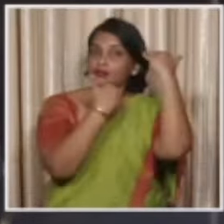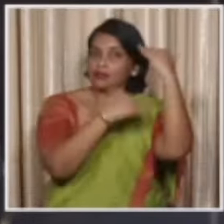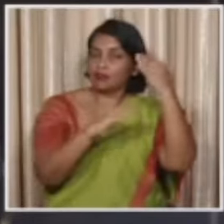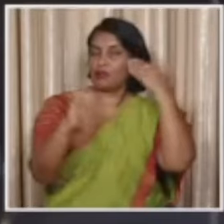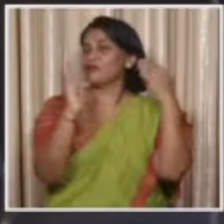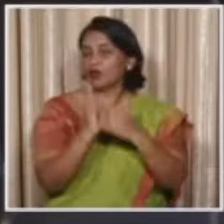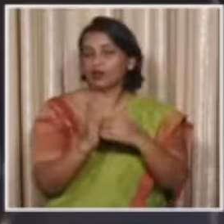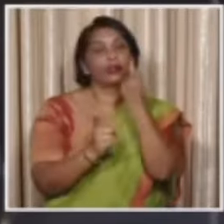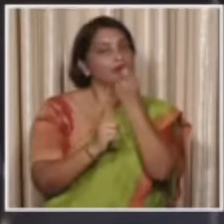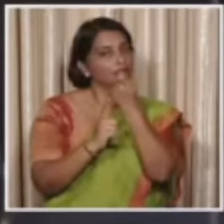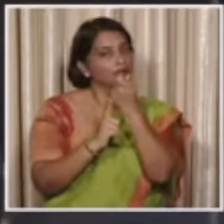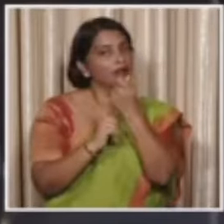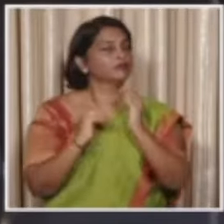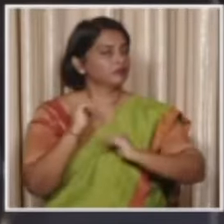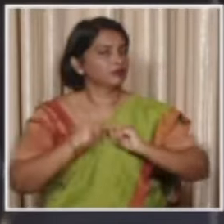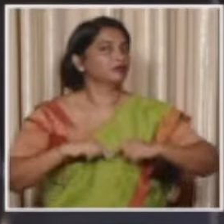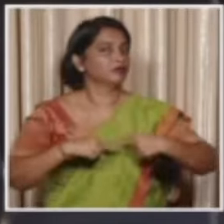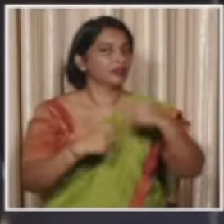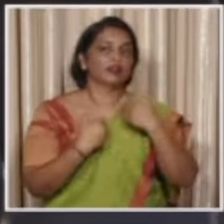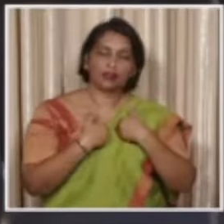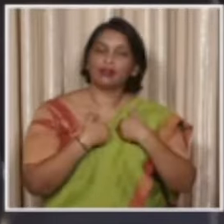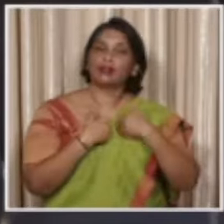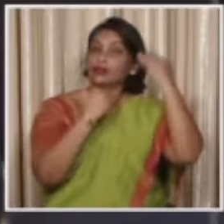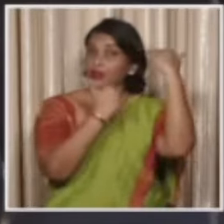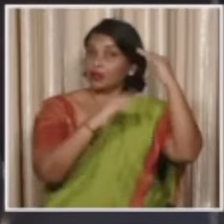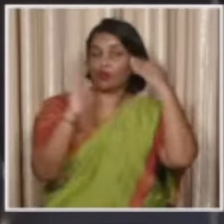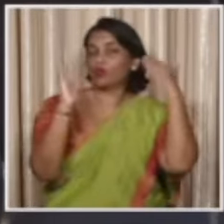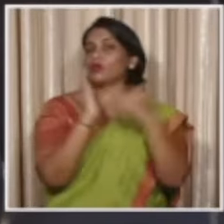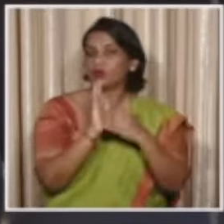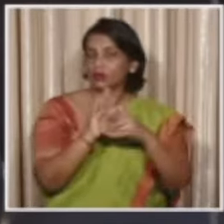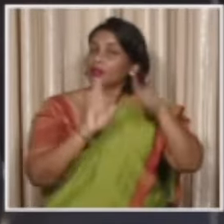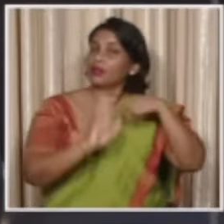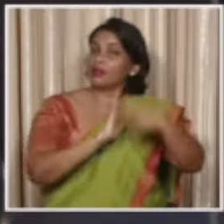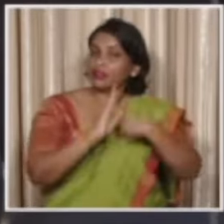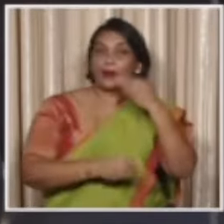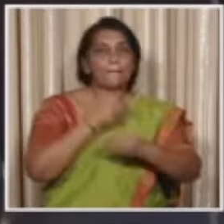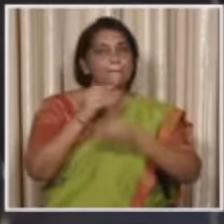අභිමුඛ ආර්ථිකයක් ක්‍රියාත්මක කරන්න අපනයනයට එන මේ රටේ